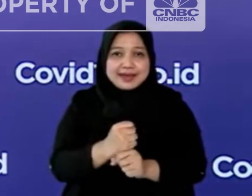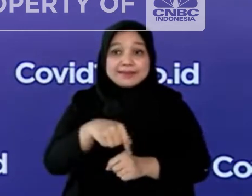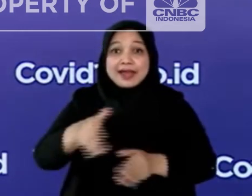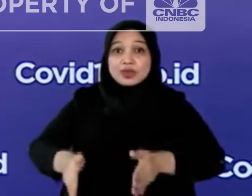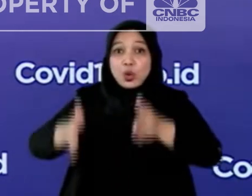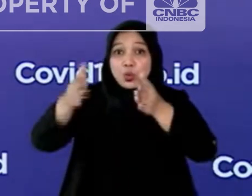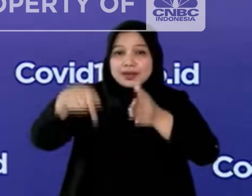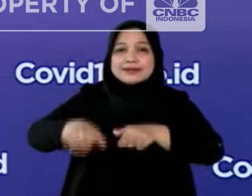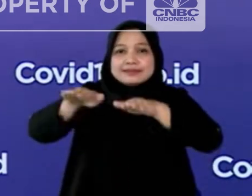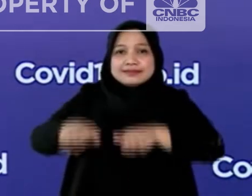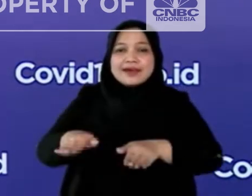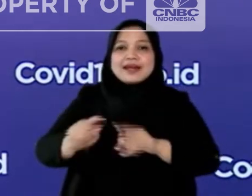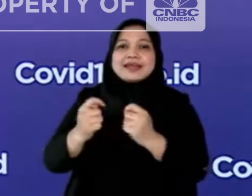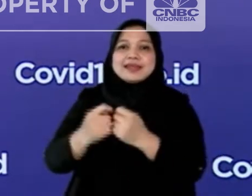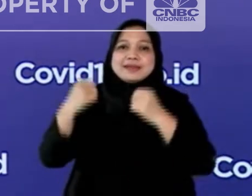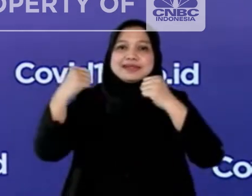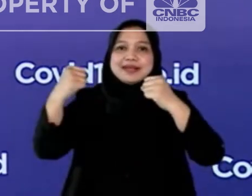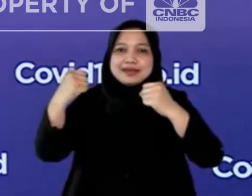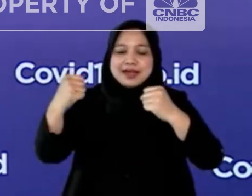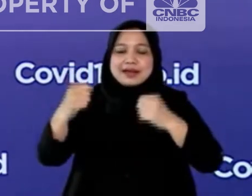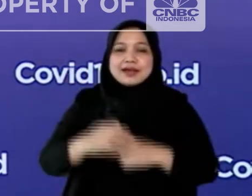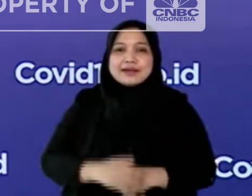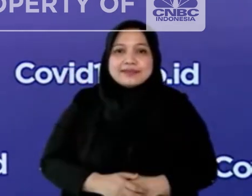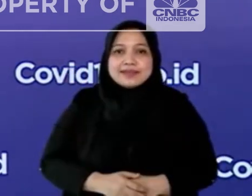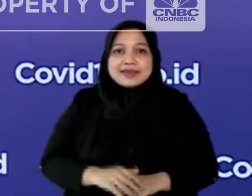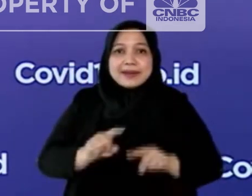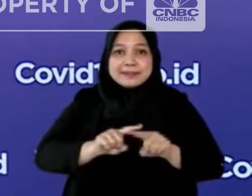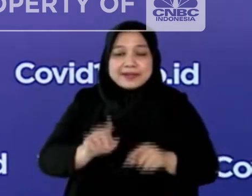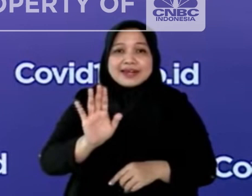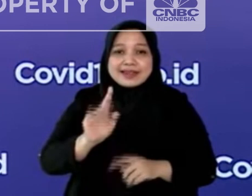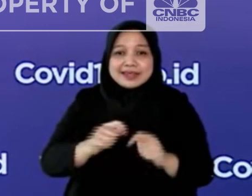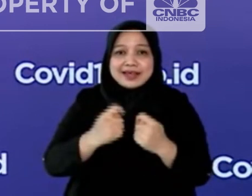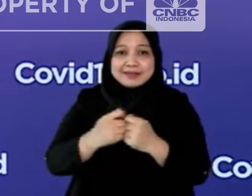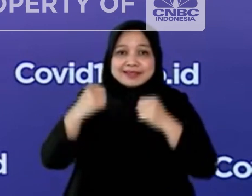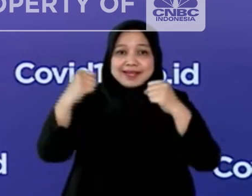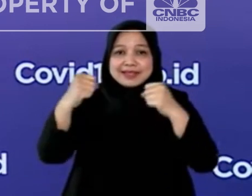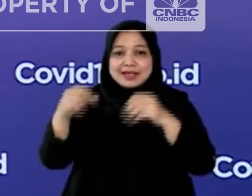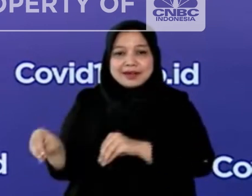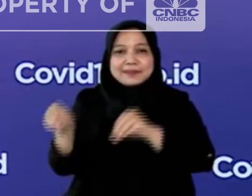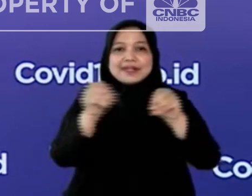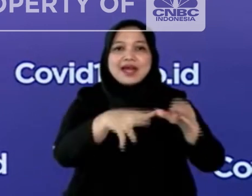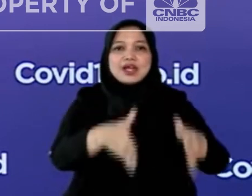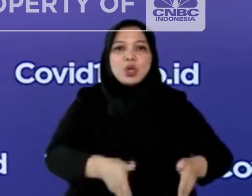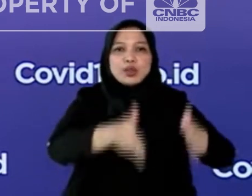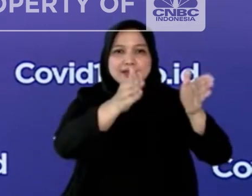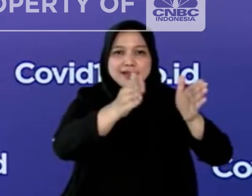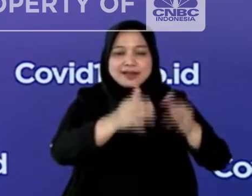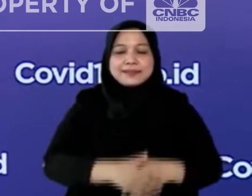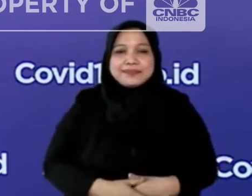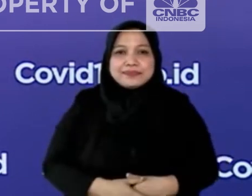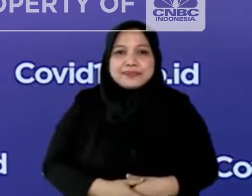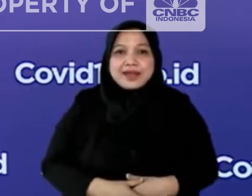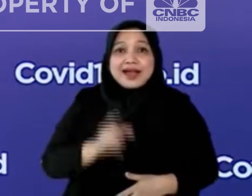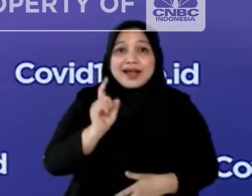tenaga kesehatan dan sesuai kebutuhan untuk kita pindahkan nages tersebut nanti ke hotel terdekat